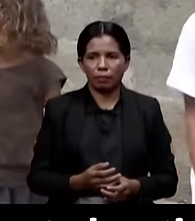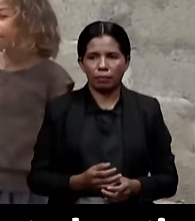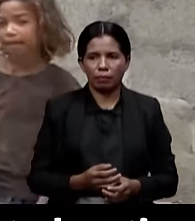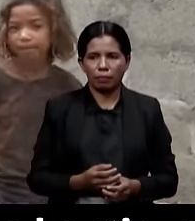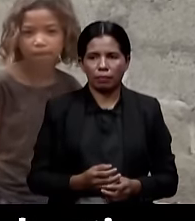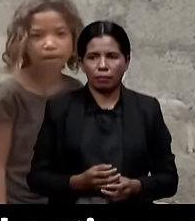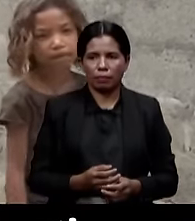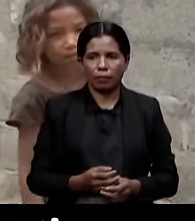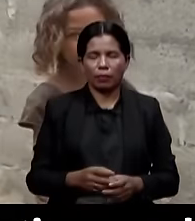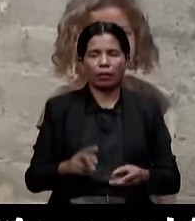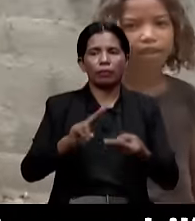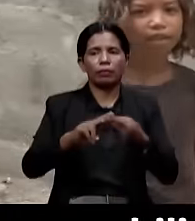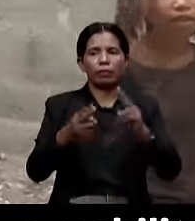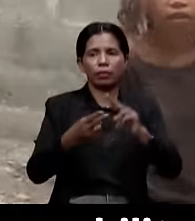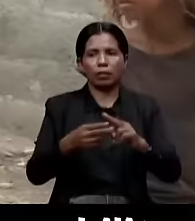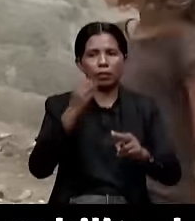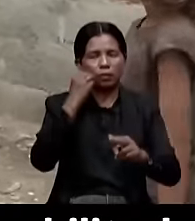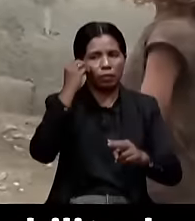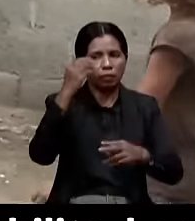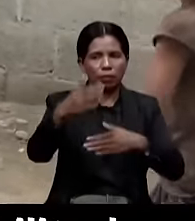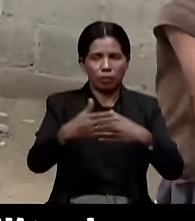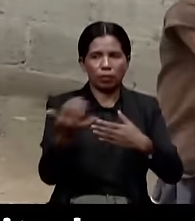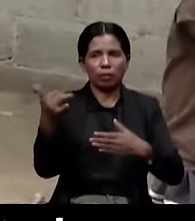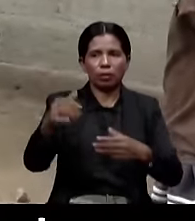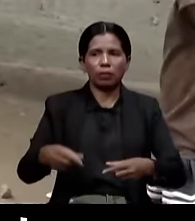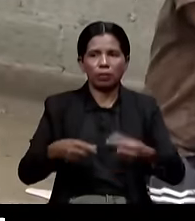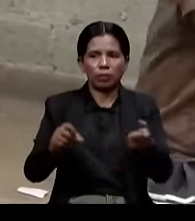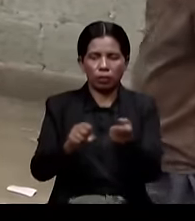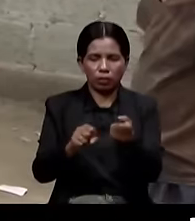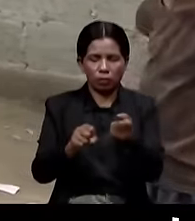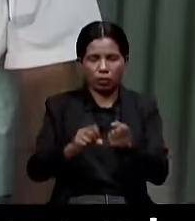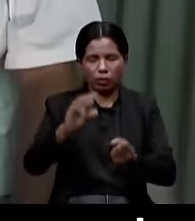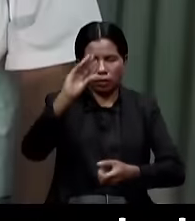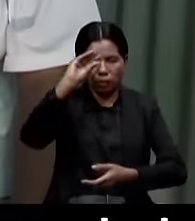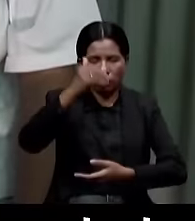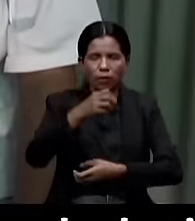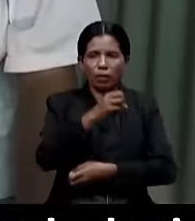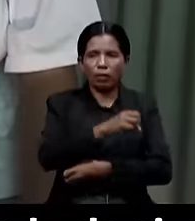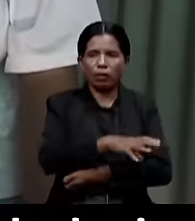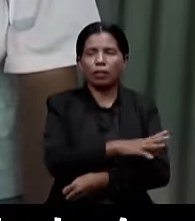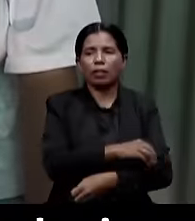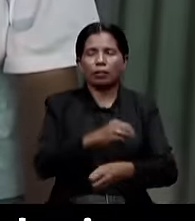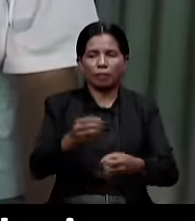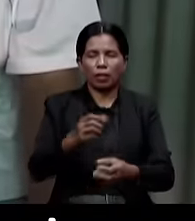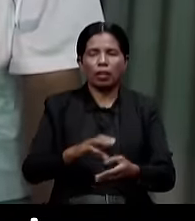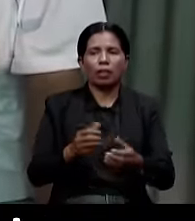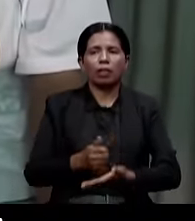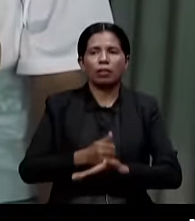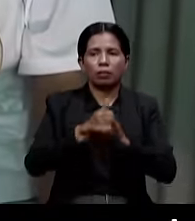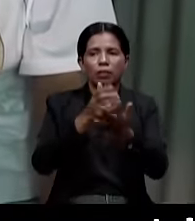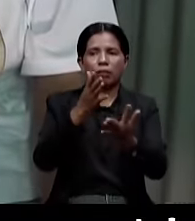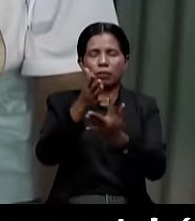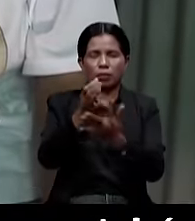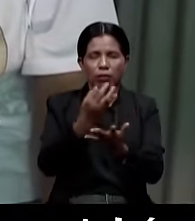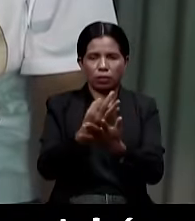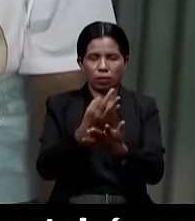Durante ne vizinho ne behela basic sira maka fo apoio ba uang kiak sira ne ho di trata documentos ba acesso